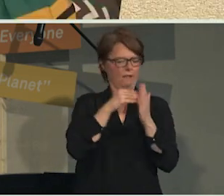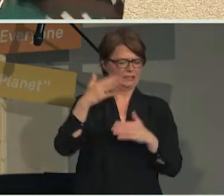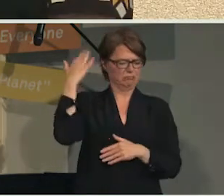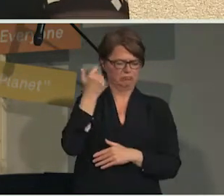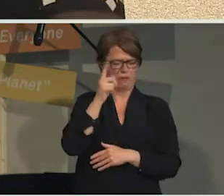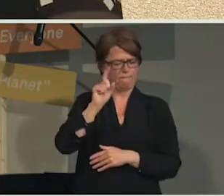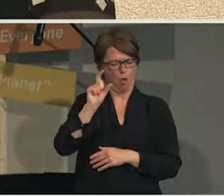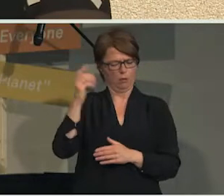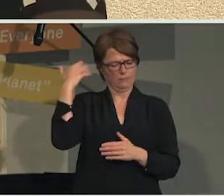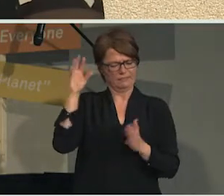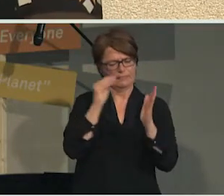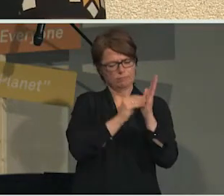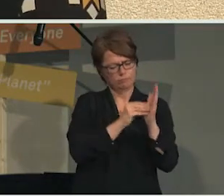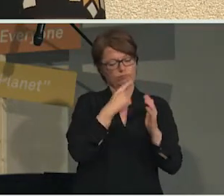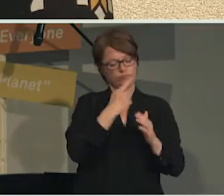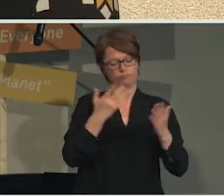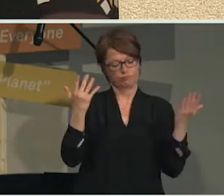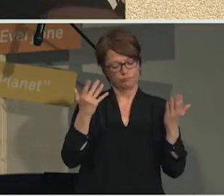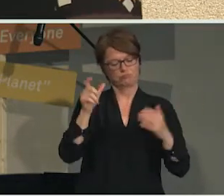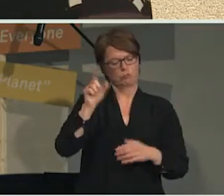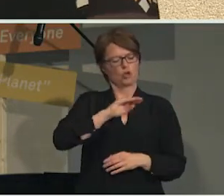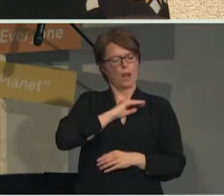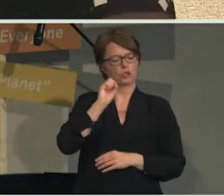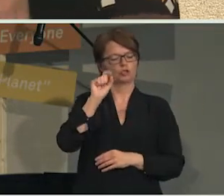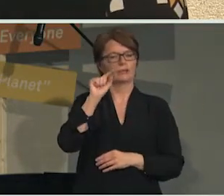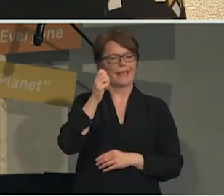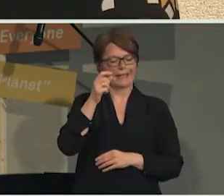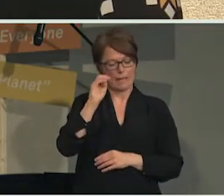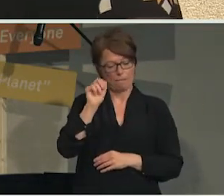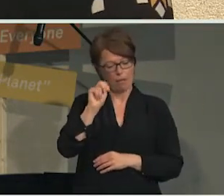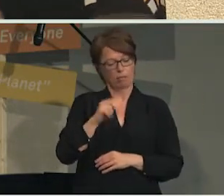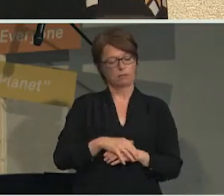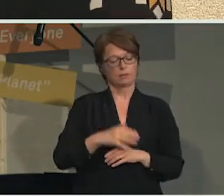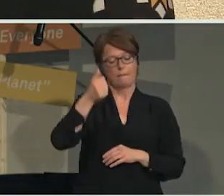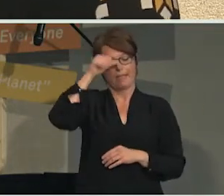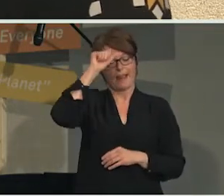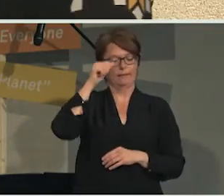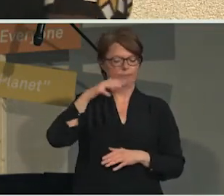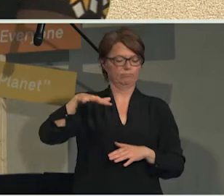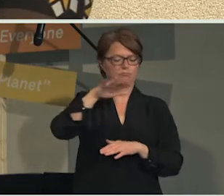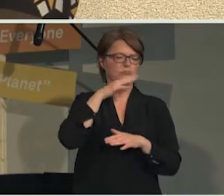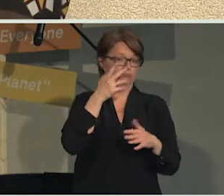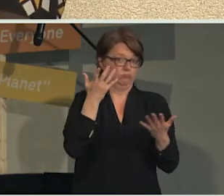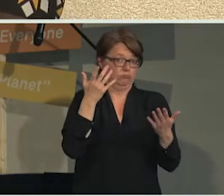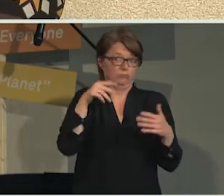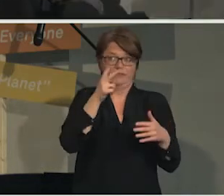die einen an nichts anderes als die rassistische Tradition der Minstrel-Shows denken lassen